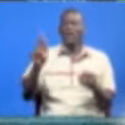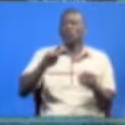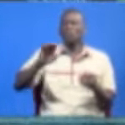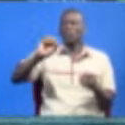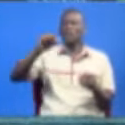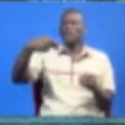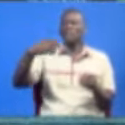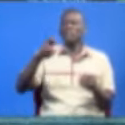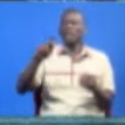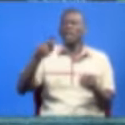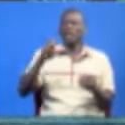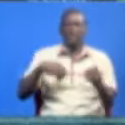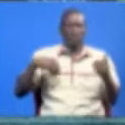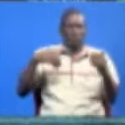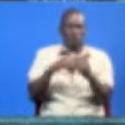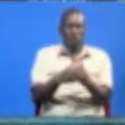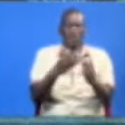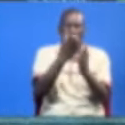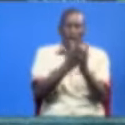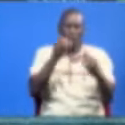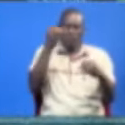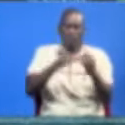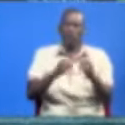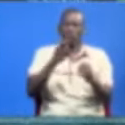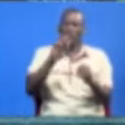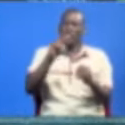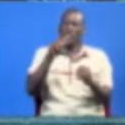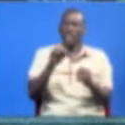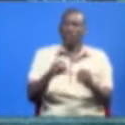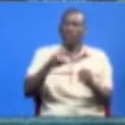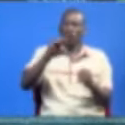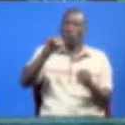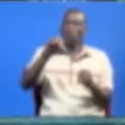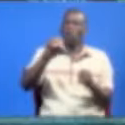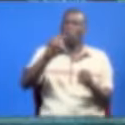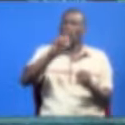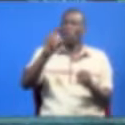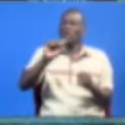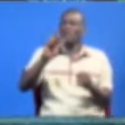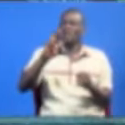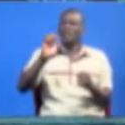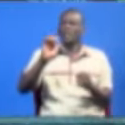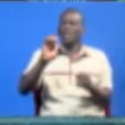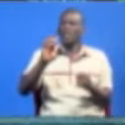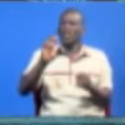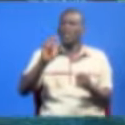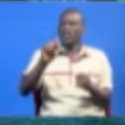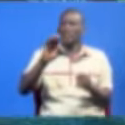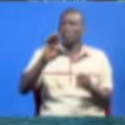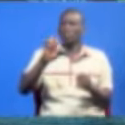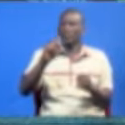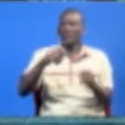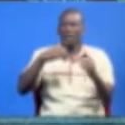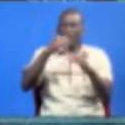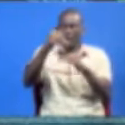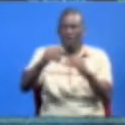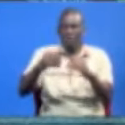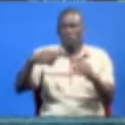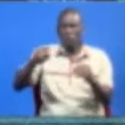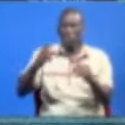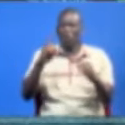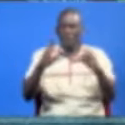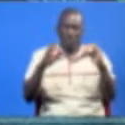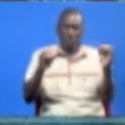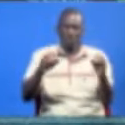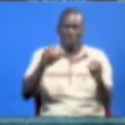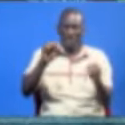Imefuzu nusu fainali ya kuwania kombe la FKF la Mozart Bet baada ya kuinyuka SS Assad bao moja kwa nunge katika uwanja wa Dandora. John